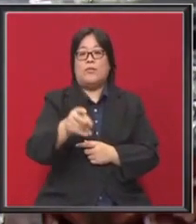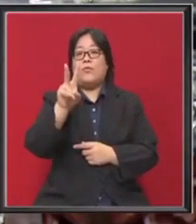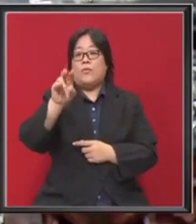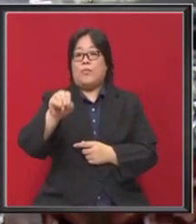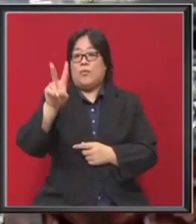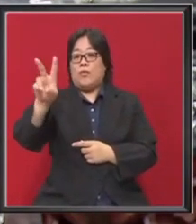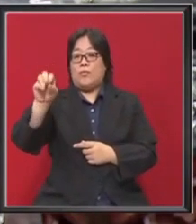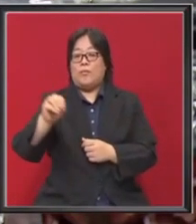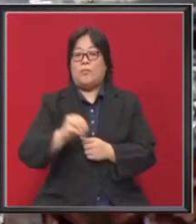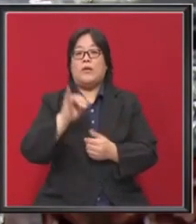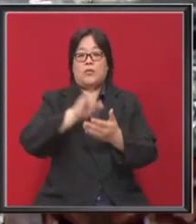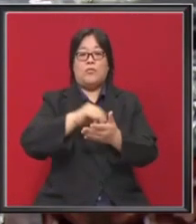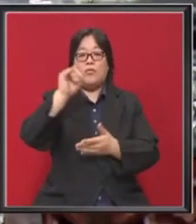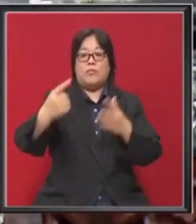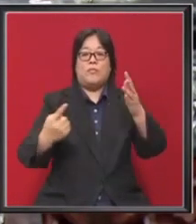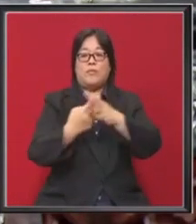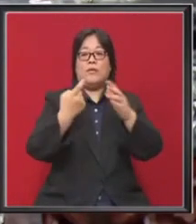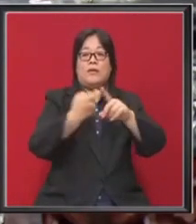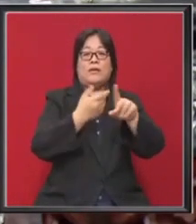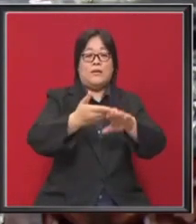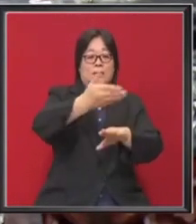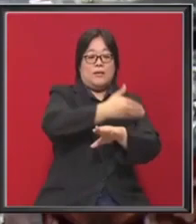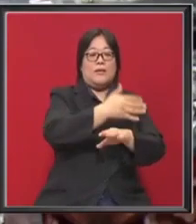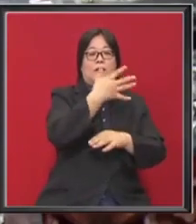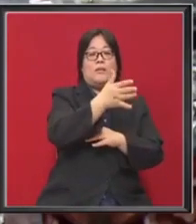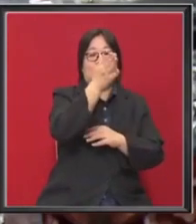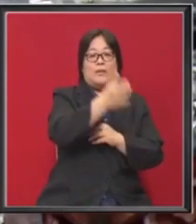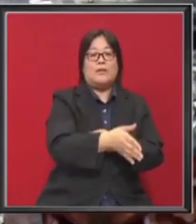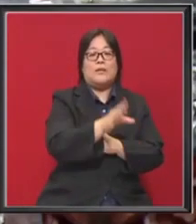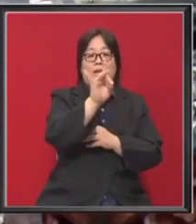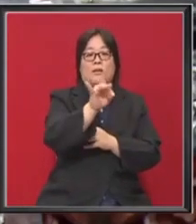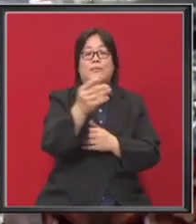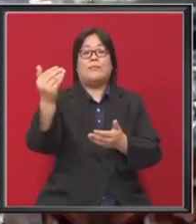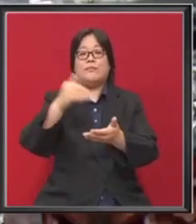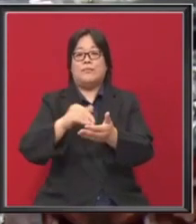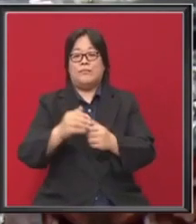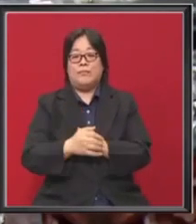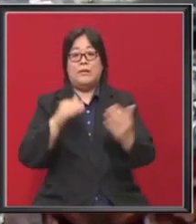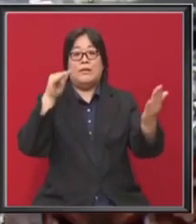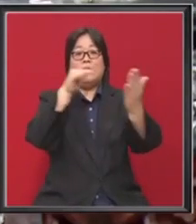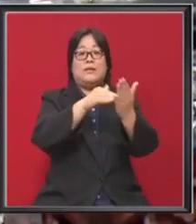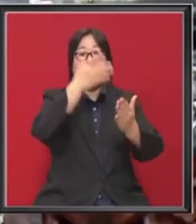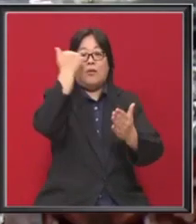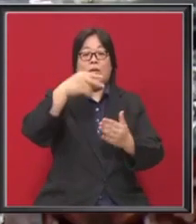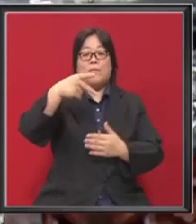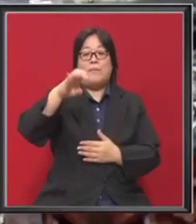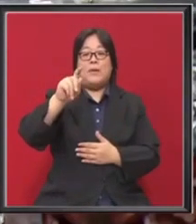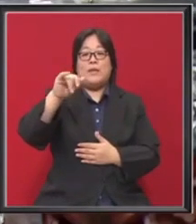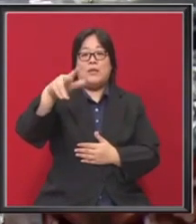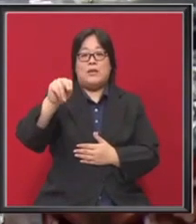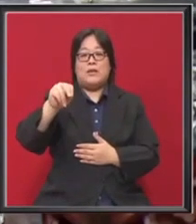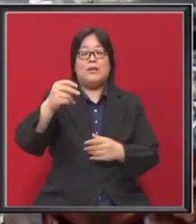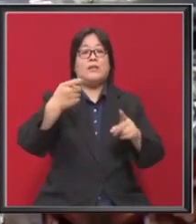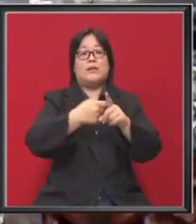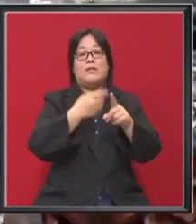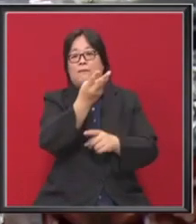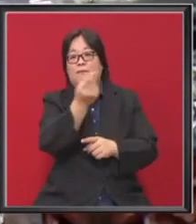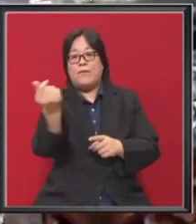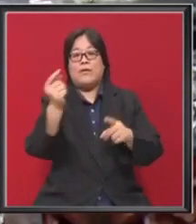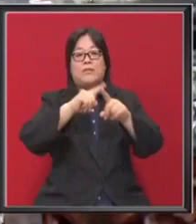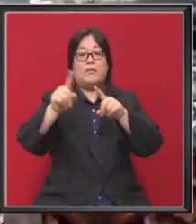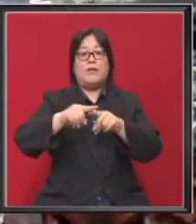itulah isu bangkit sudah lama bertahan 2015 lagi sekatan dikeluarkan pada suka fashion yang dikemukakan oleh